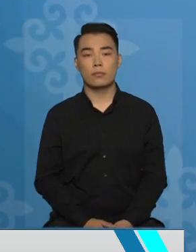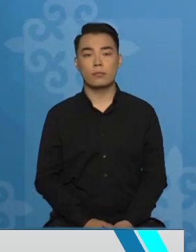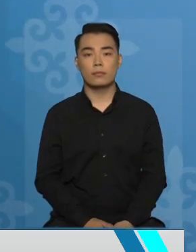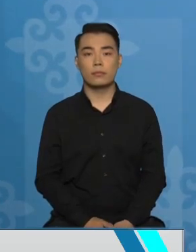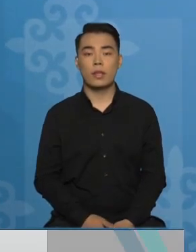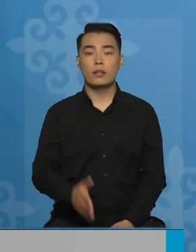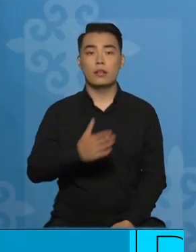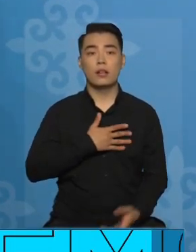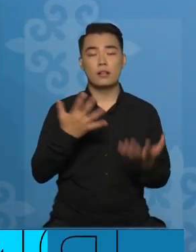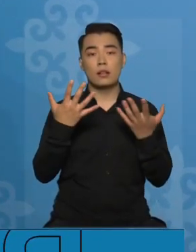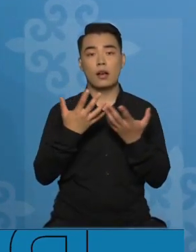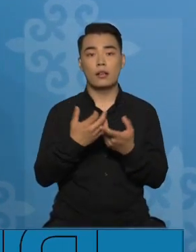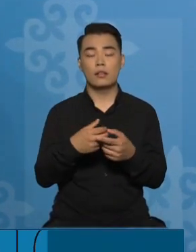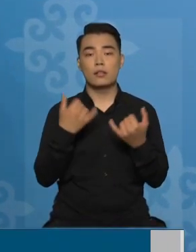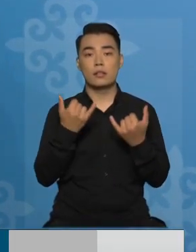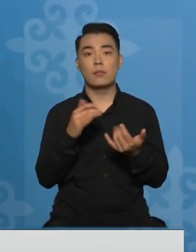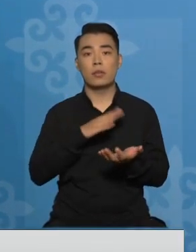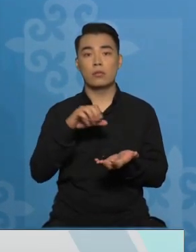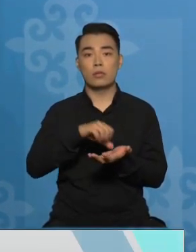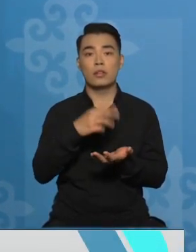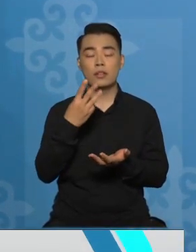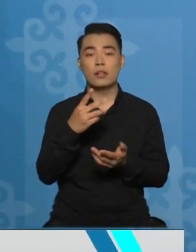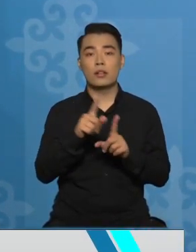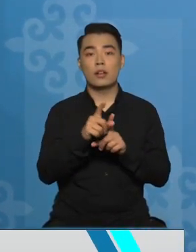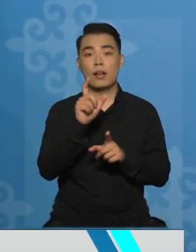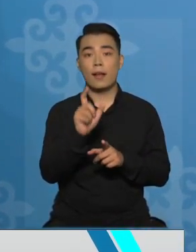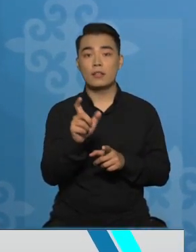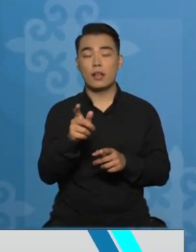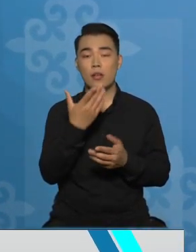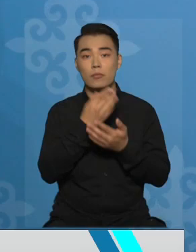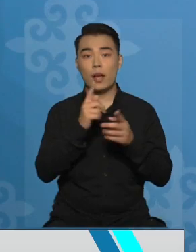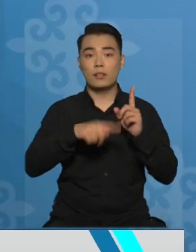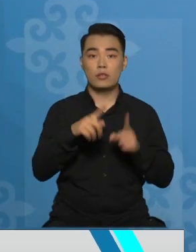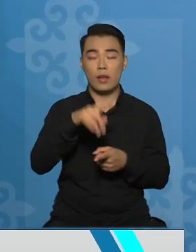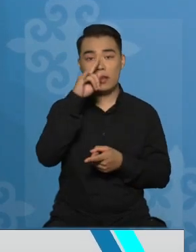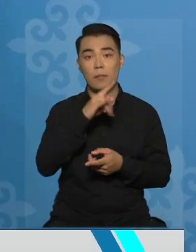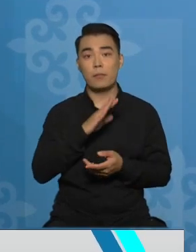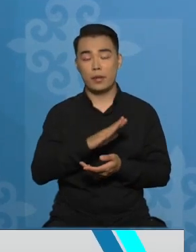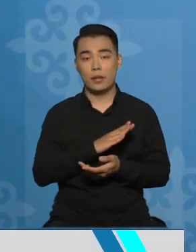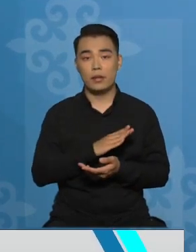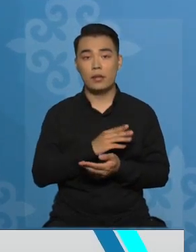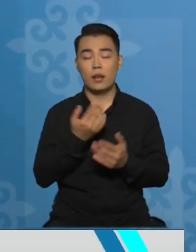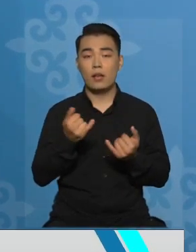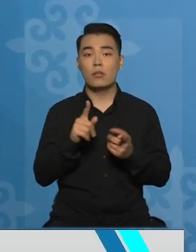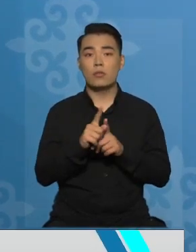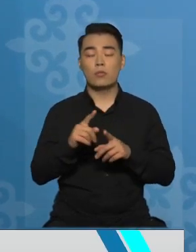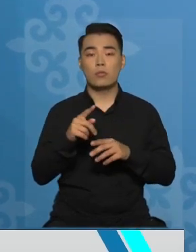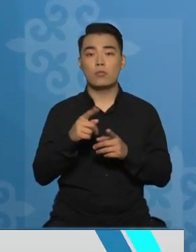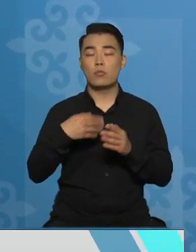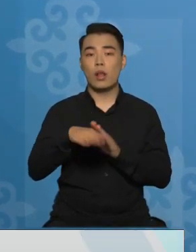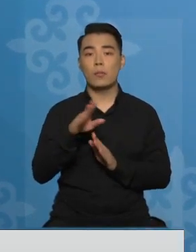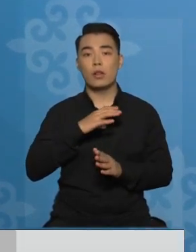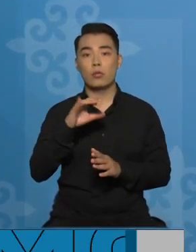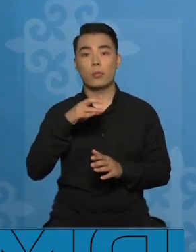По нашим данным, там находились три наши гражданки. И уже они покинули Судан. Одна из